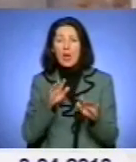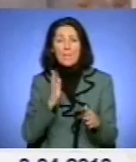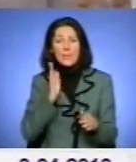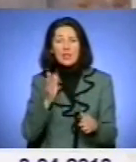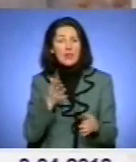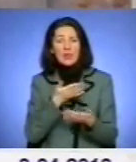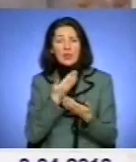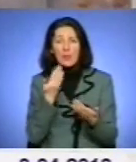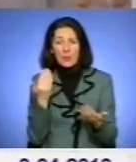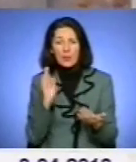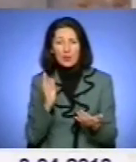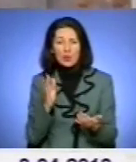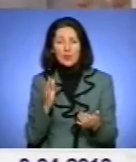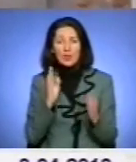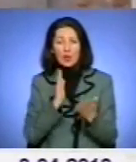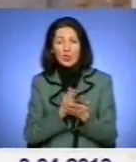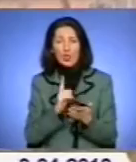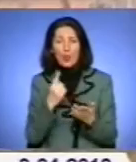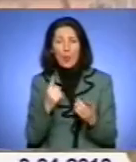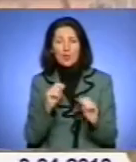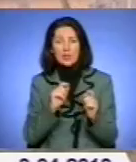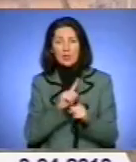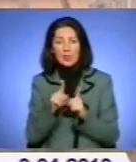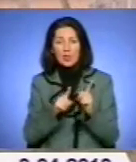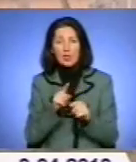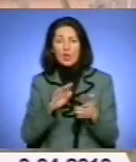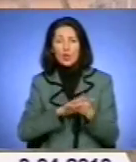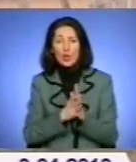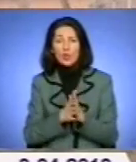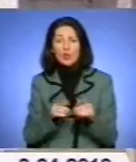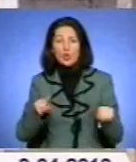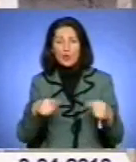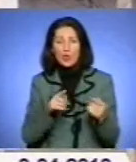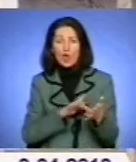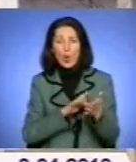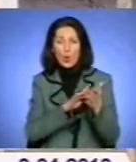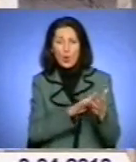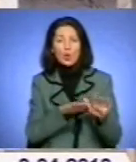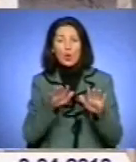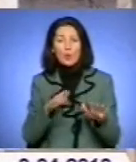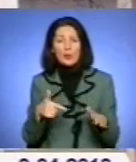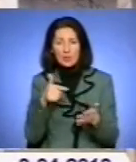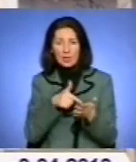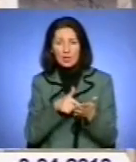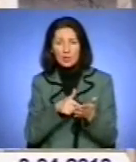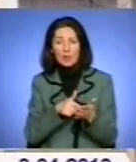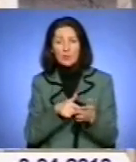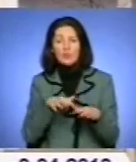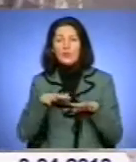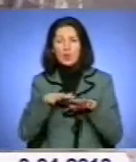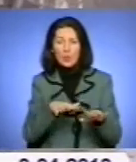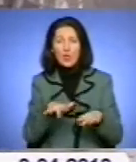бачать. Єдине, що може змінити ситуацію – створення курортного містечка. Наплив туристів устачківчани пам'ятають